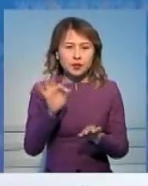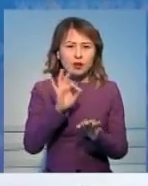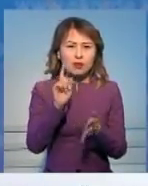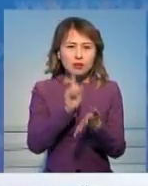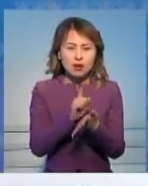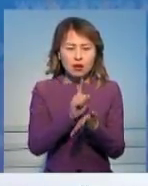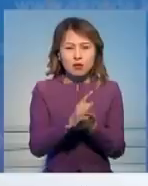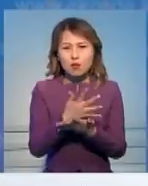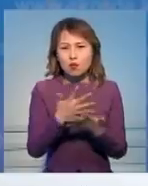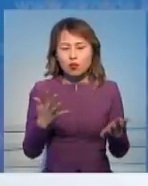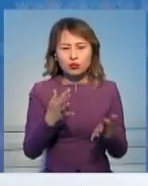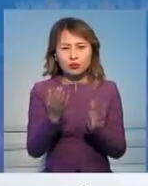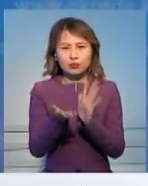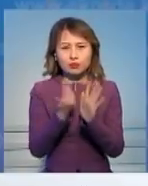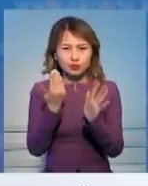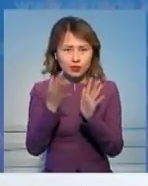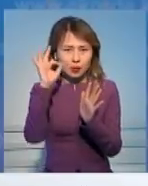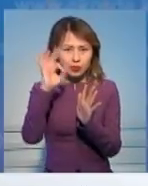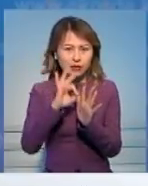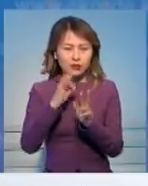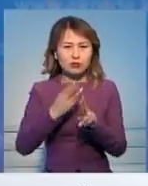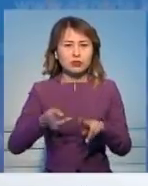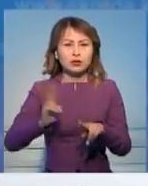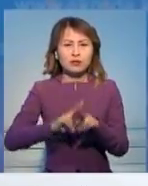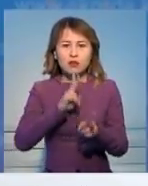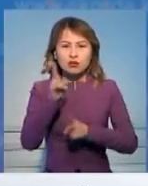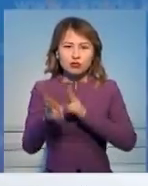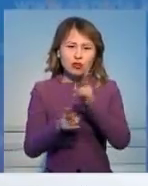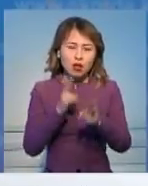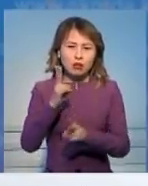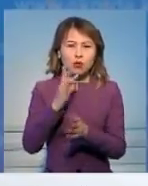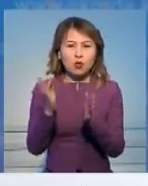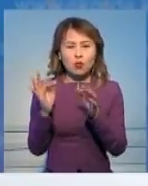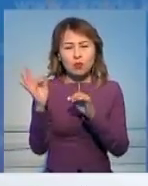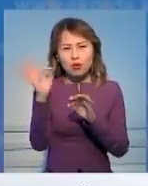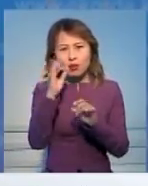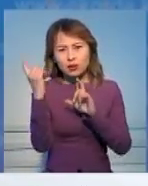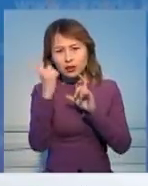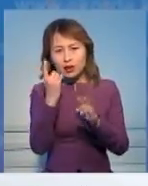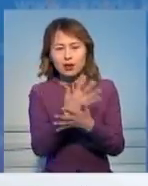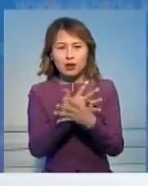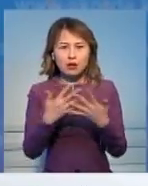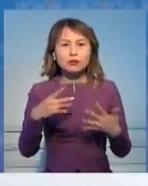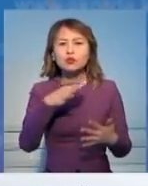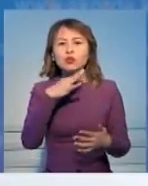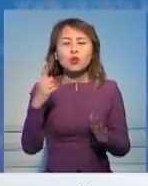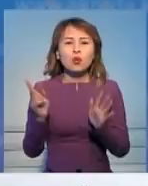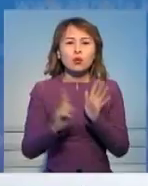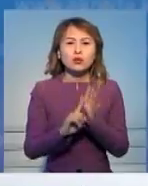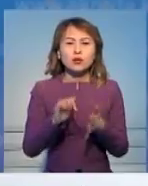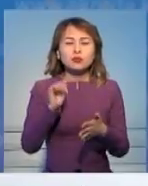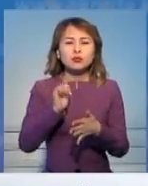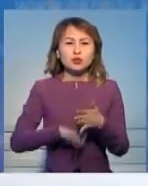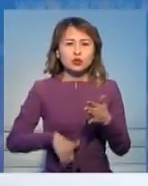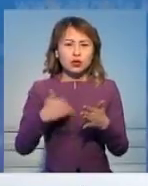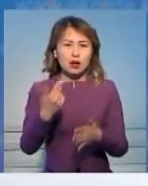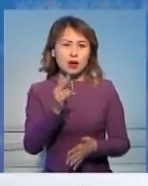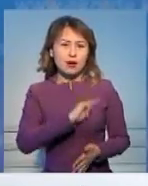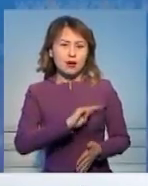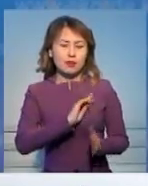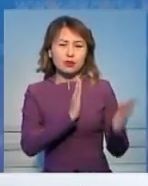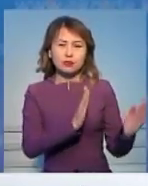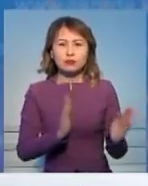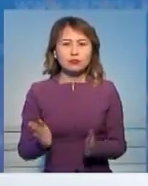салықтан көп алым салады деп шағымданады. Бұл жүйеге қосу, тасымал сынды қызметтерге қатысты. Себебі бұл қызмет түрлері